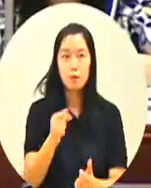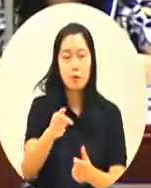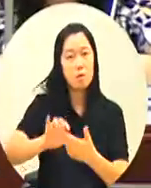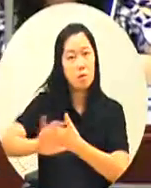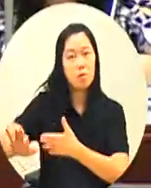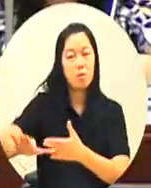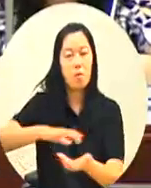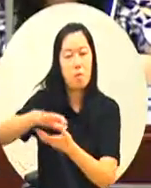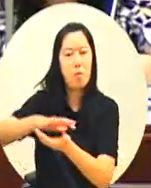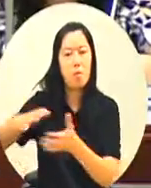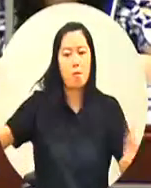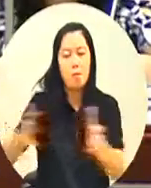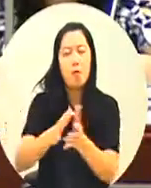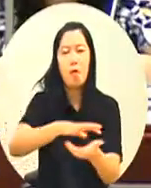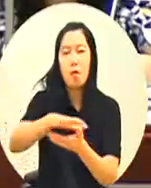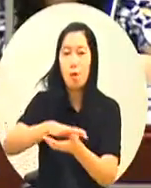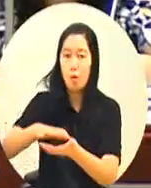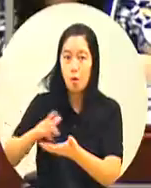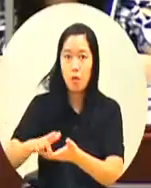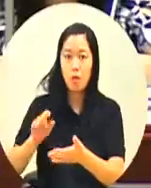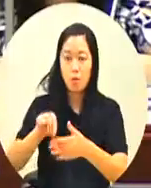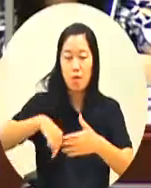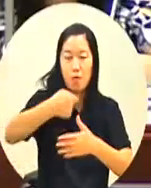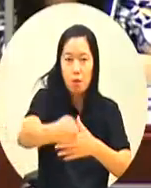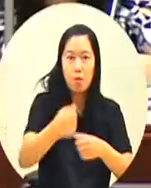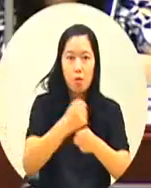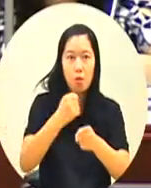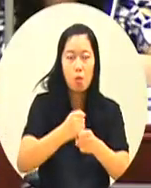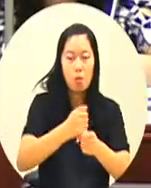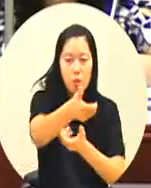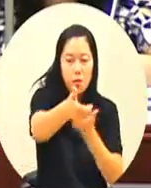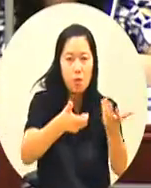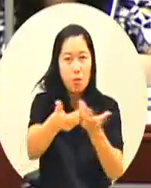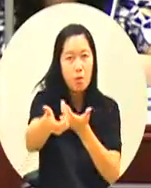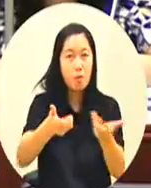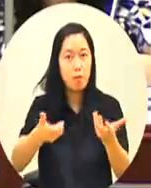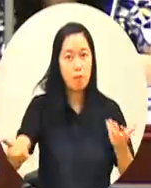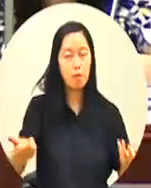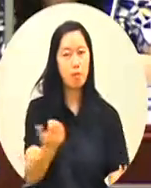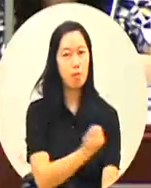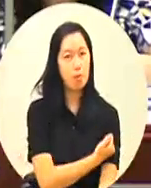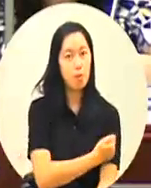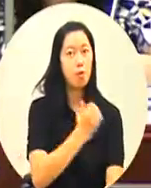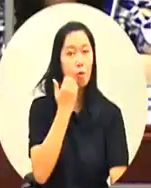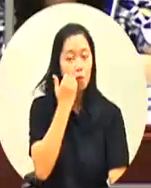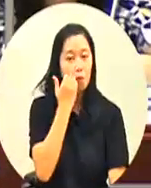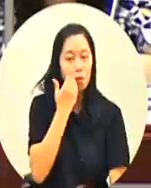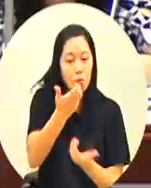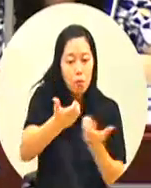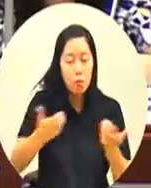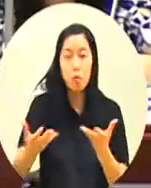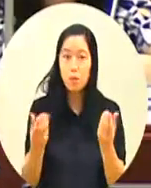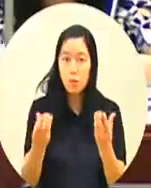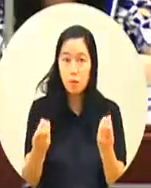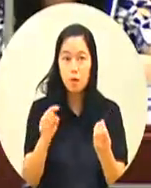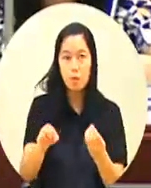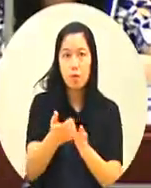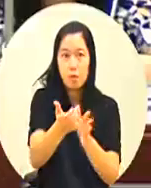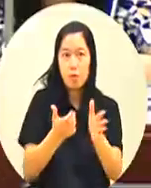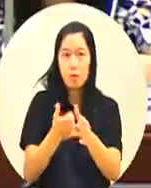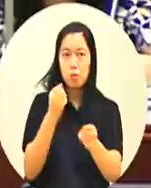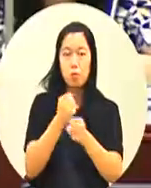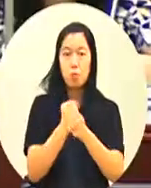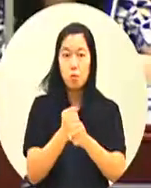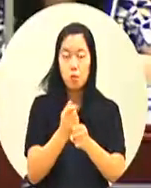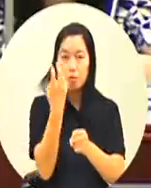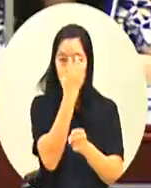一些乱七八糟的混在一起，你后面就要做分离的动作。 没有错。 那你如果没做，你如果前面一开始你的废弃物